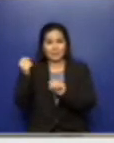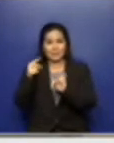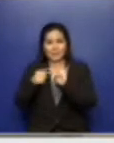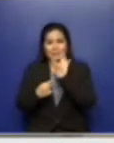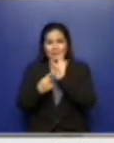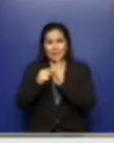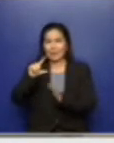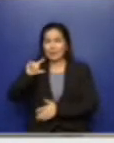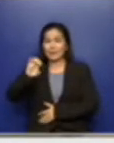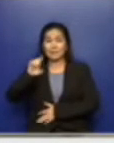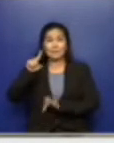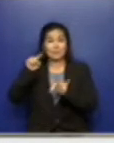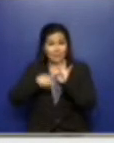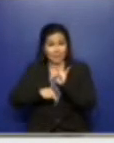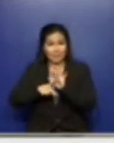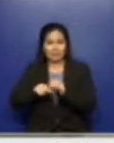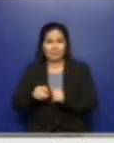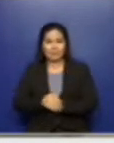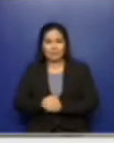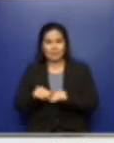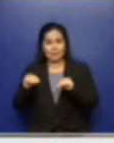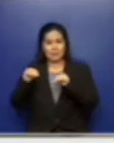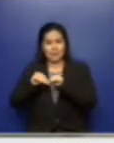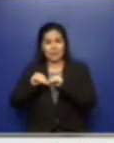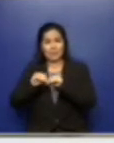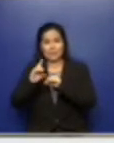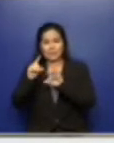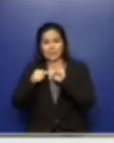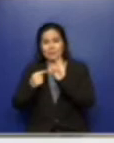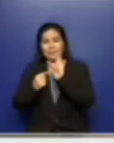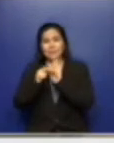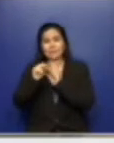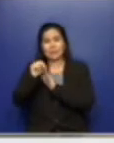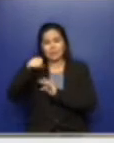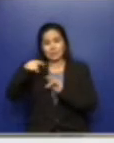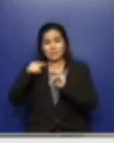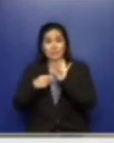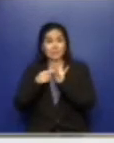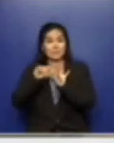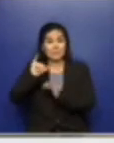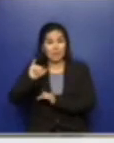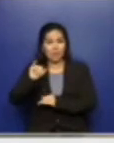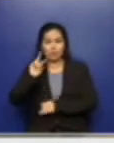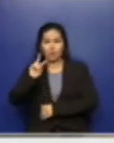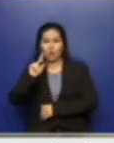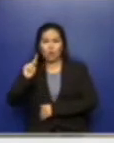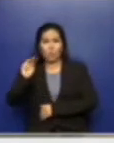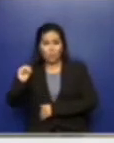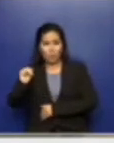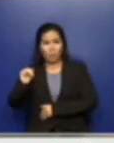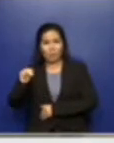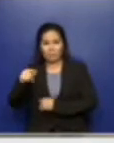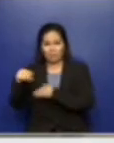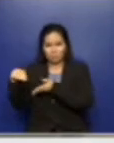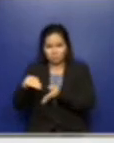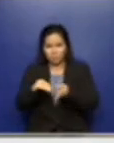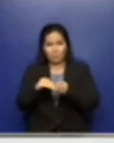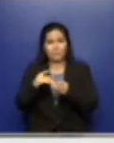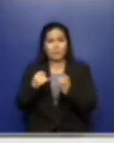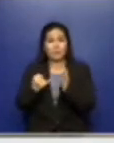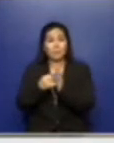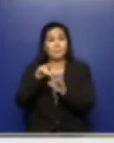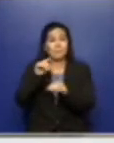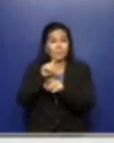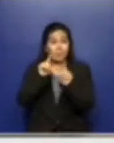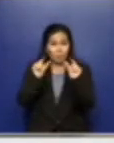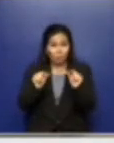ด่านซ้ายนะครับประมาณ2กิโลน้ำก็จะเข้ามาด่านซ้ายก็จะมาเข้าจังหวัดเพชรบูรณ์เข้ามาป่าสัก